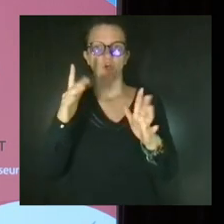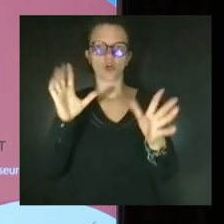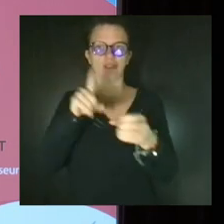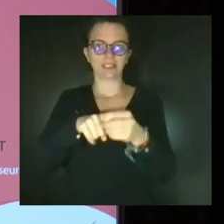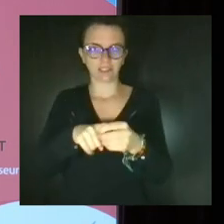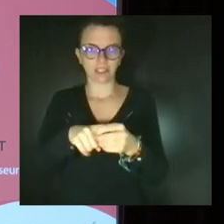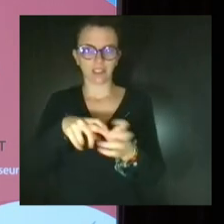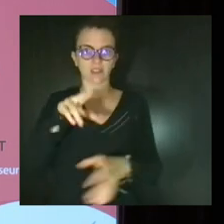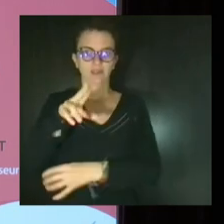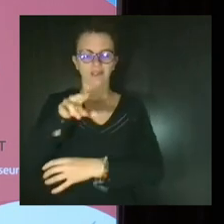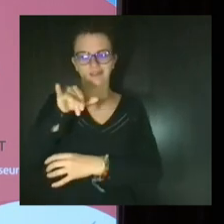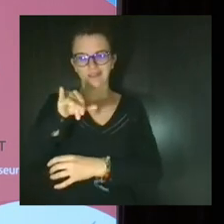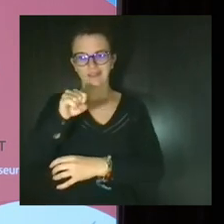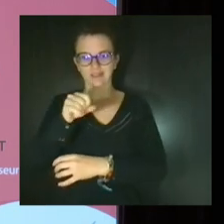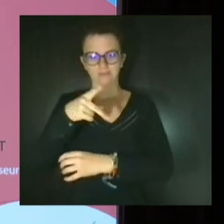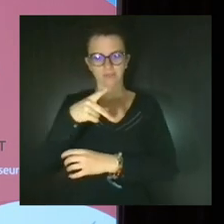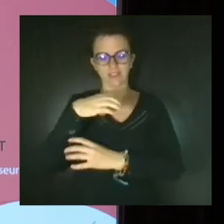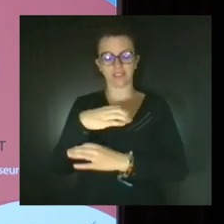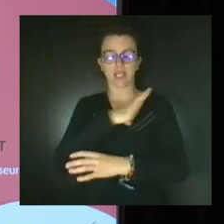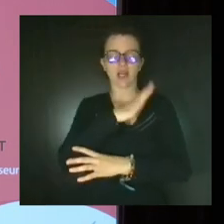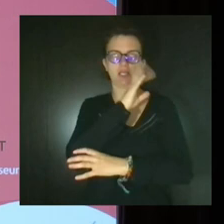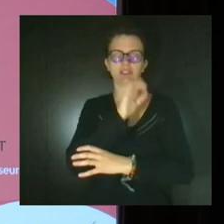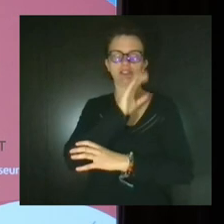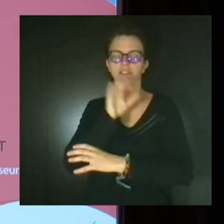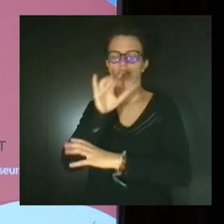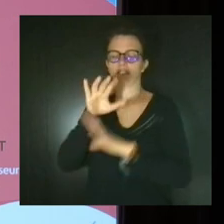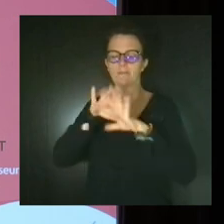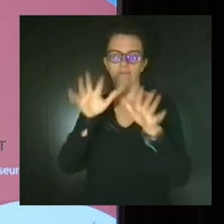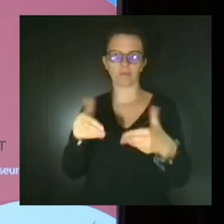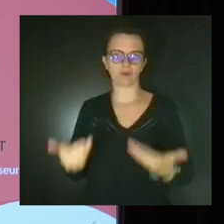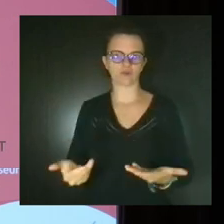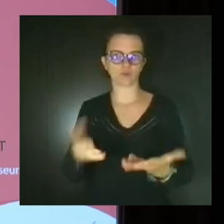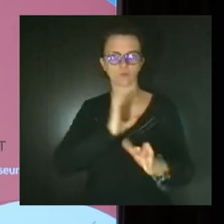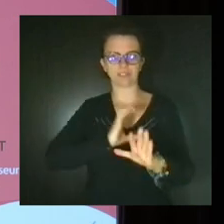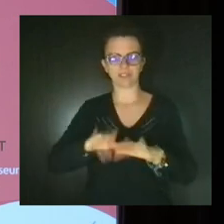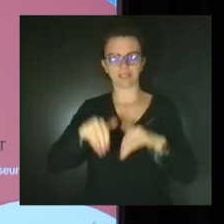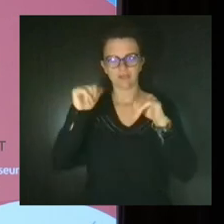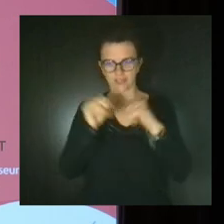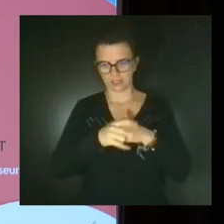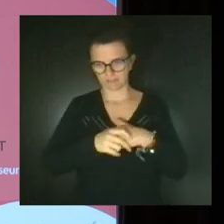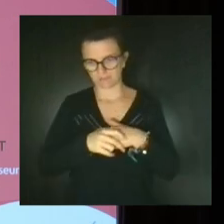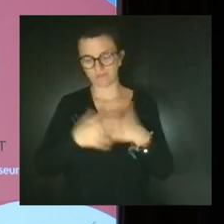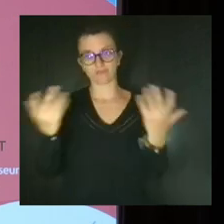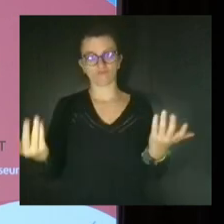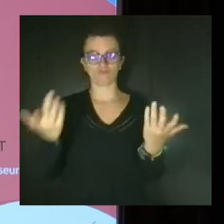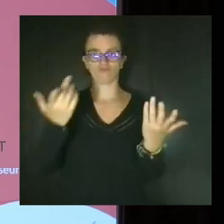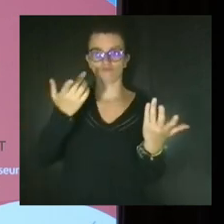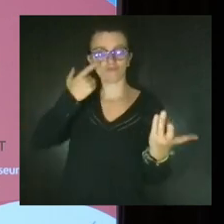essayer de les éviter. Donc merci à tous d'écouter cette table ronde avec un panel